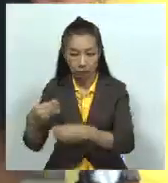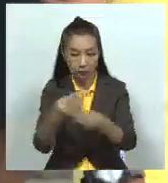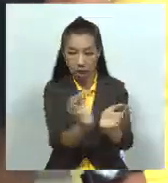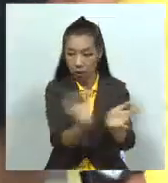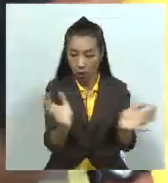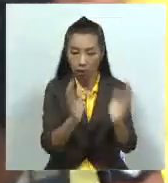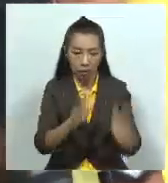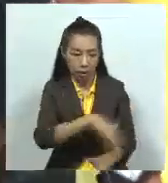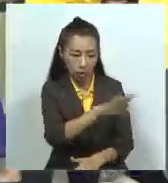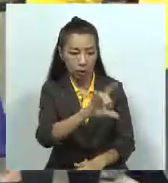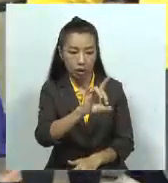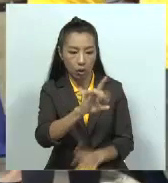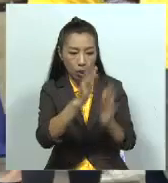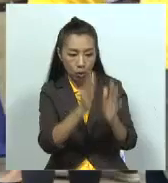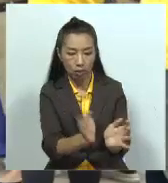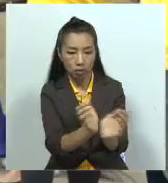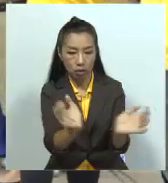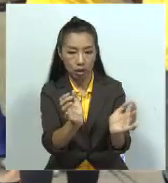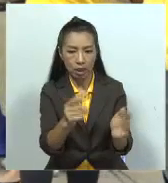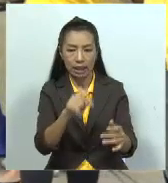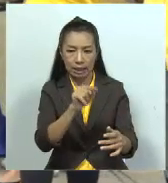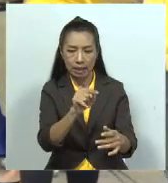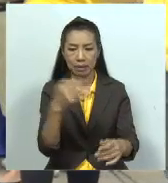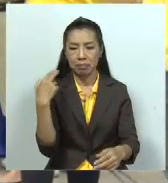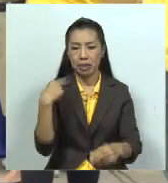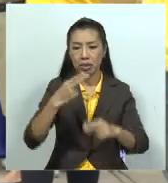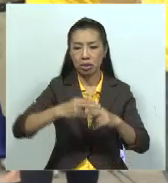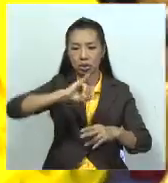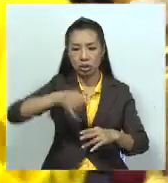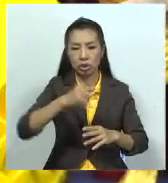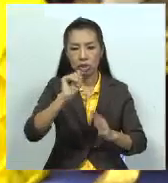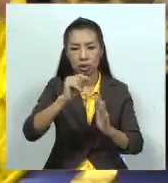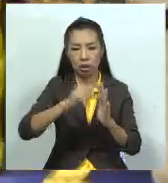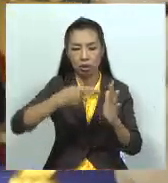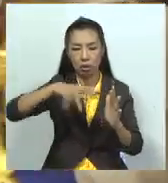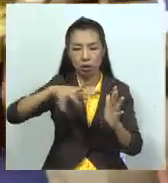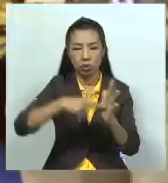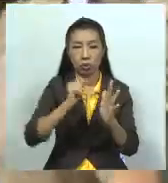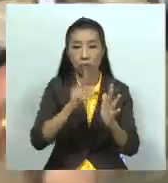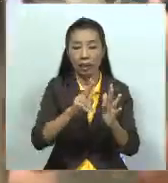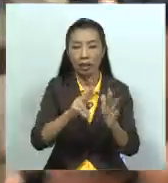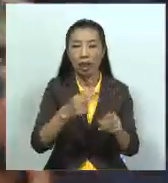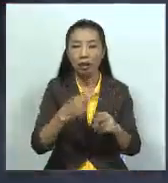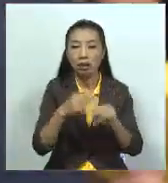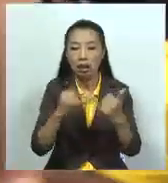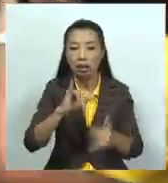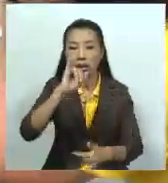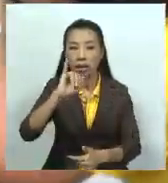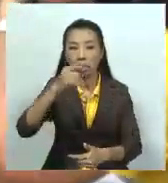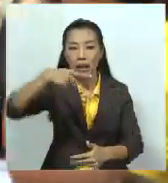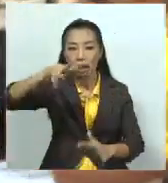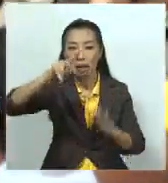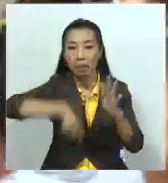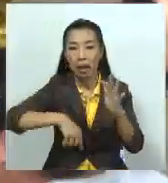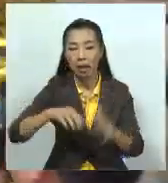ำนวน100คนและหนึ่งในนั้นก็คือนายจตุพัฒน์บุญพัทรรักษาหรือว่าไผ่ดาวดินค่ะซึ่